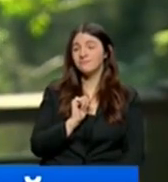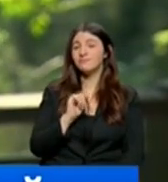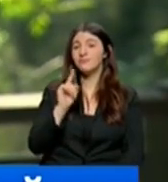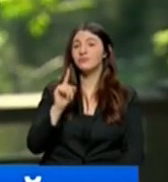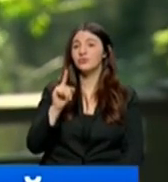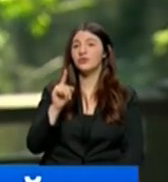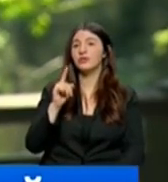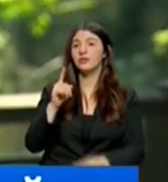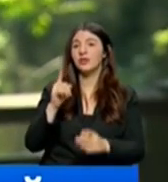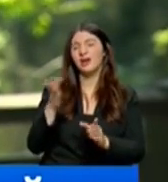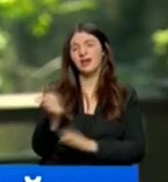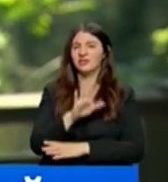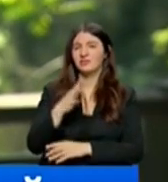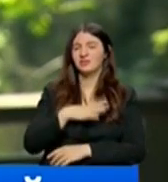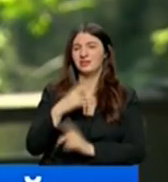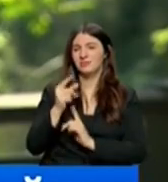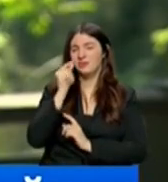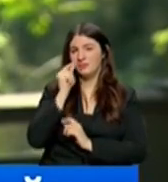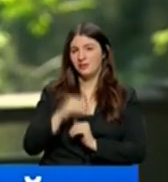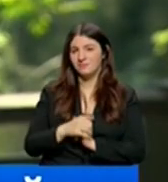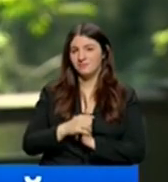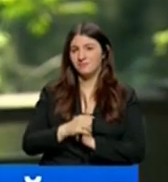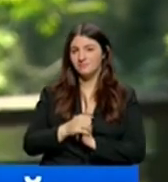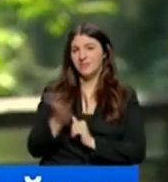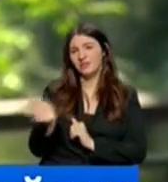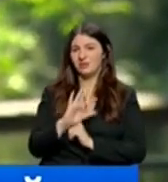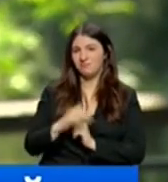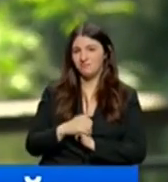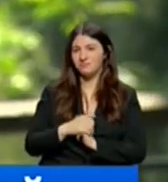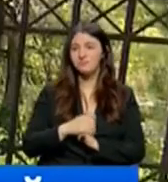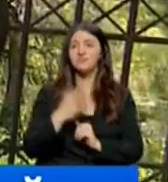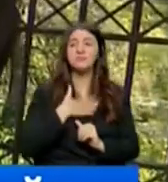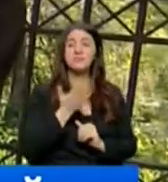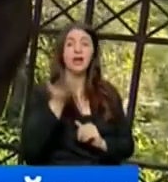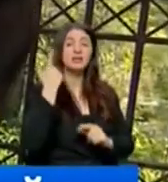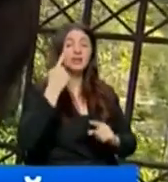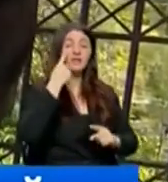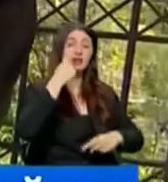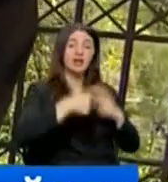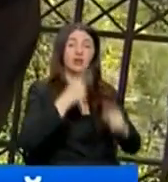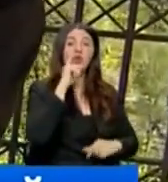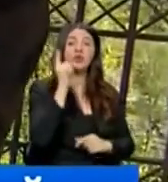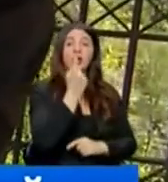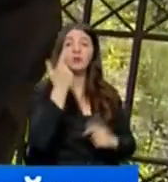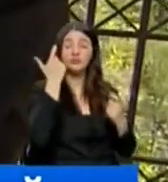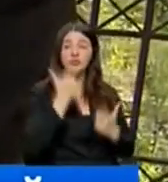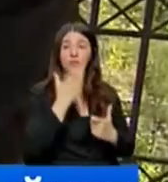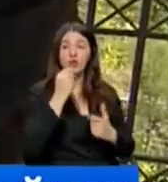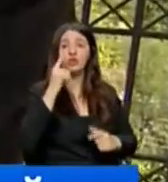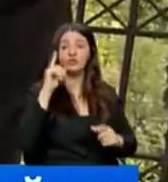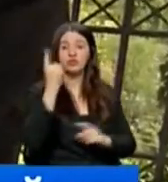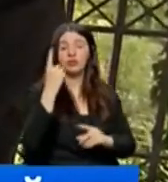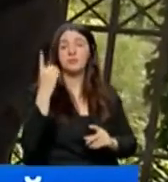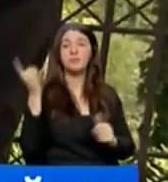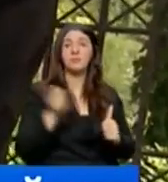Bunu atlayalım isterseniz İsmail Bey. Atlayalım. Bizim kadim devlet geleneğimizde efendim hükümdarlara düşen, yöneticilere düşen